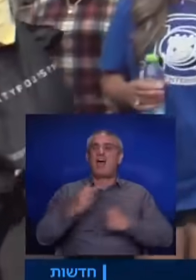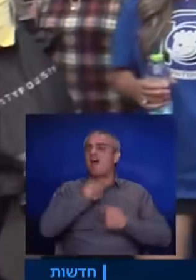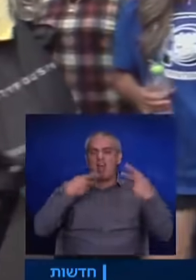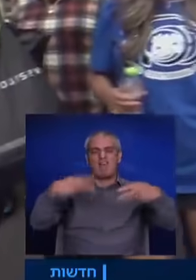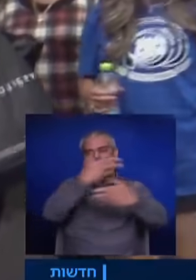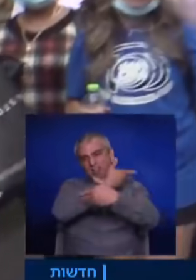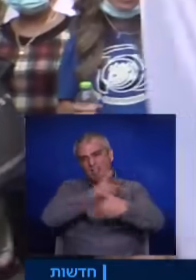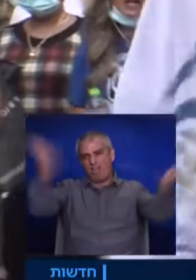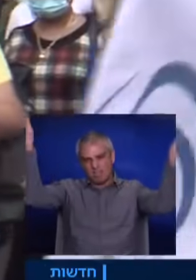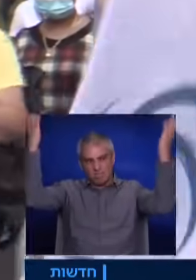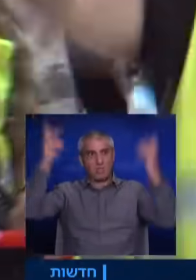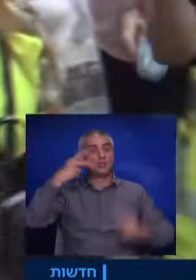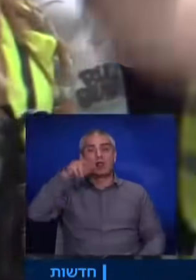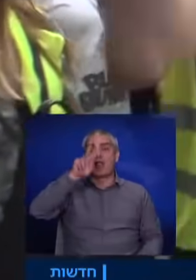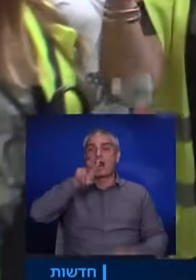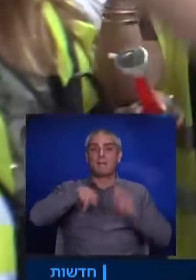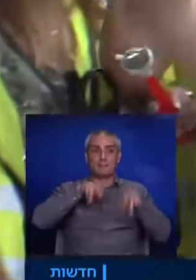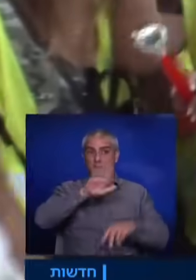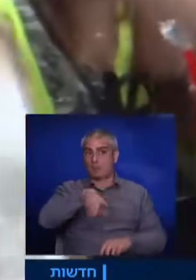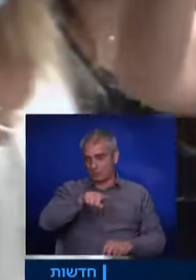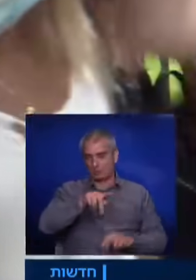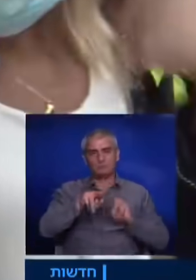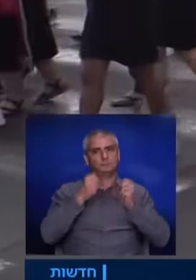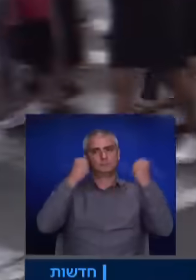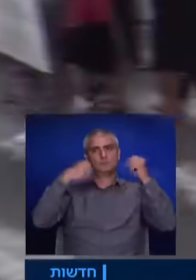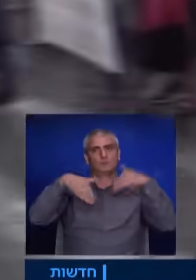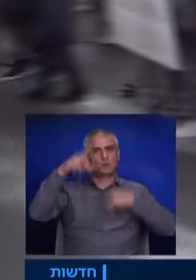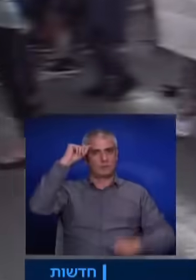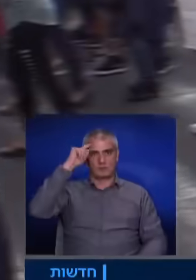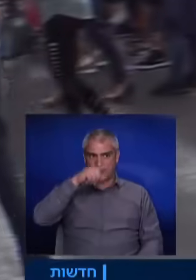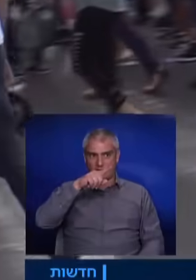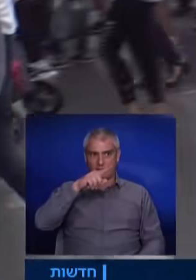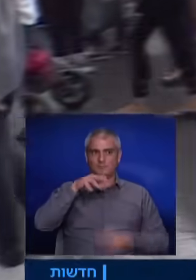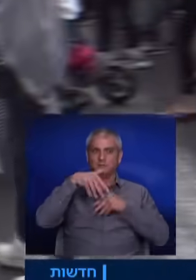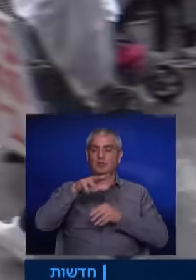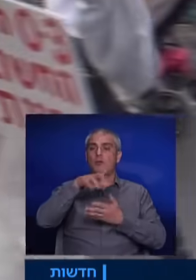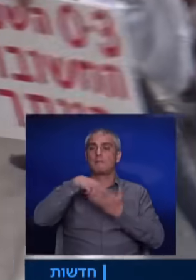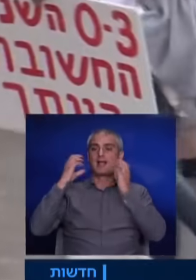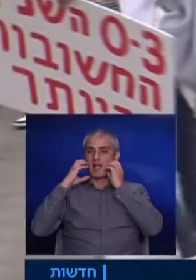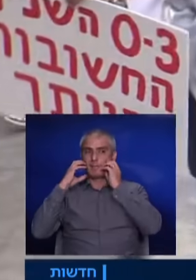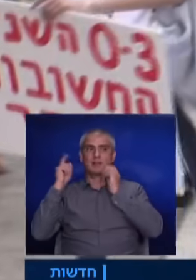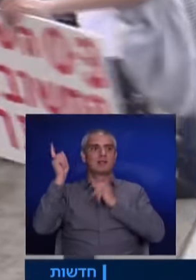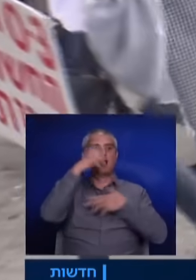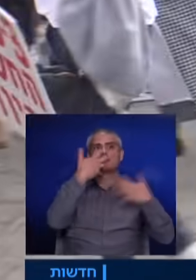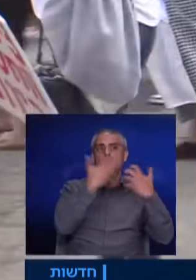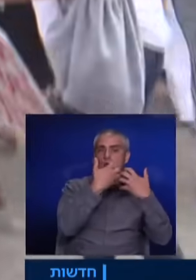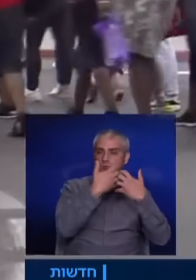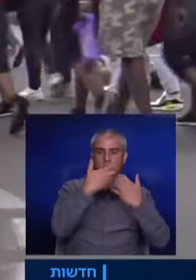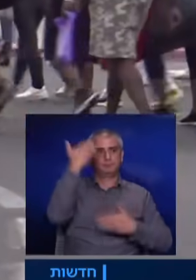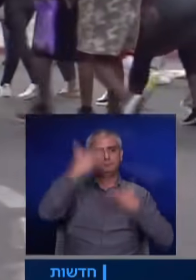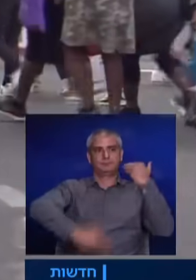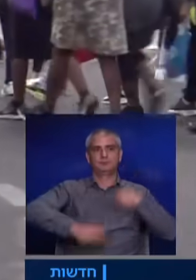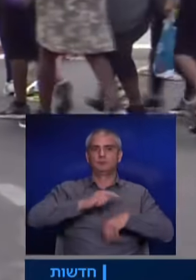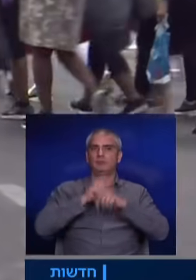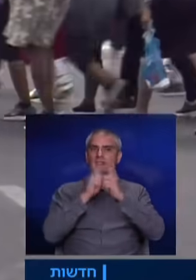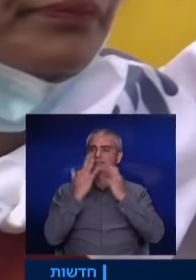יותר מ-2,000 מטפלות מתחום הגיל הרך הפגינו היום ברחובות תל אביב. הן צעדו מכיכר רבין לרחבת המוזיאון וחסמו לזמן קצר